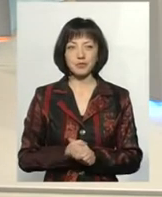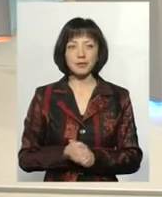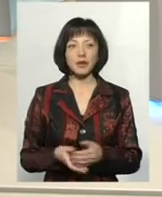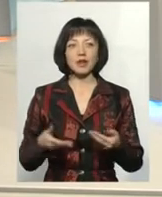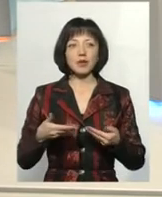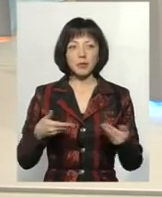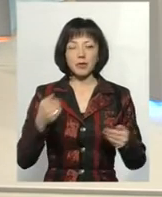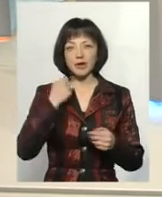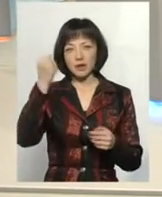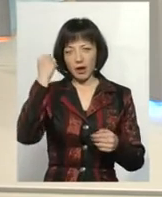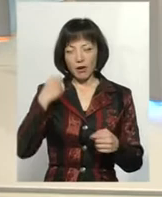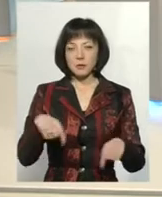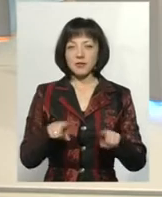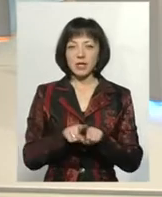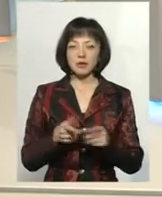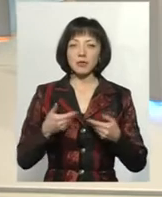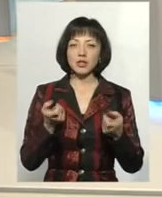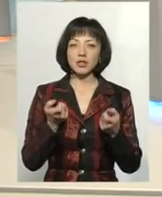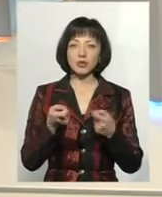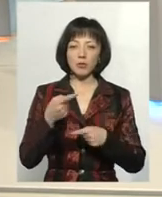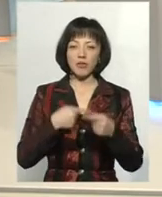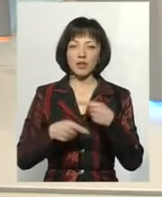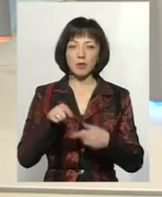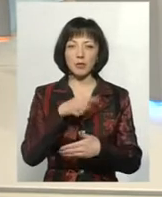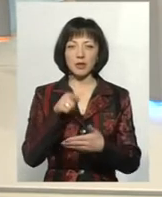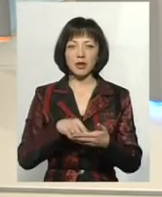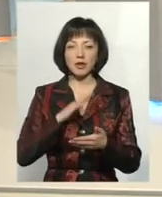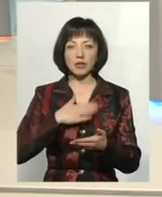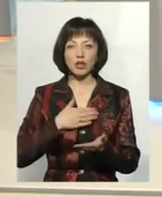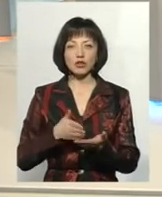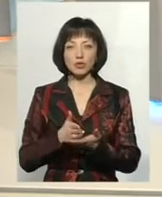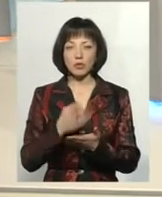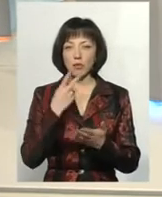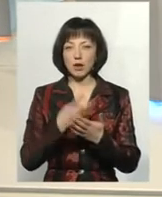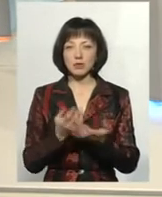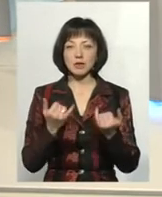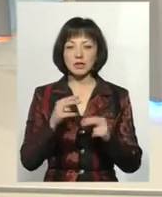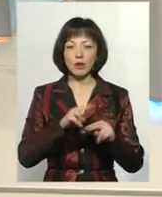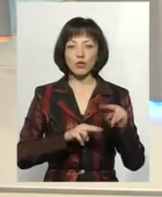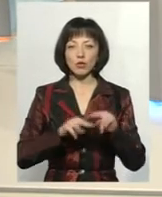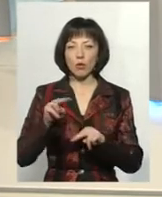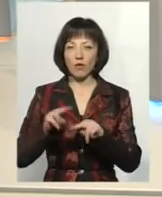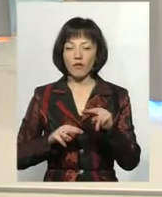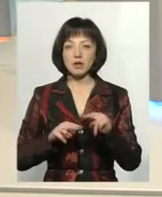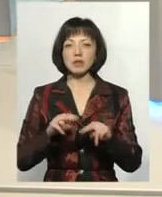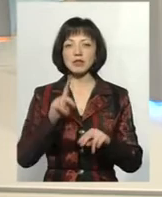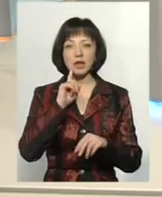Ми дякуємо. Все-таки ми трішечки повернемо питання в наше русло. Там ми бачимо, що забудовується так, а